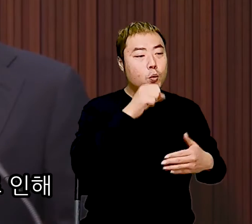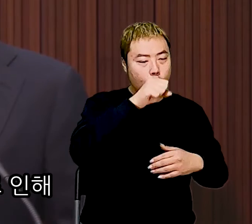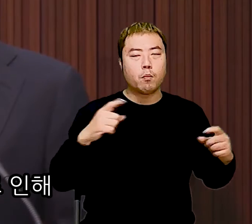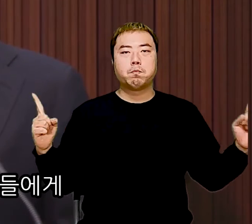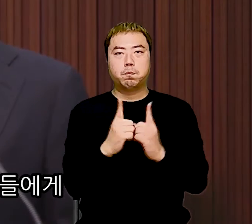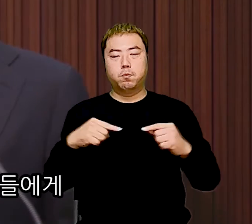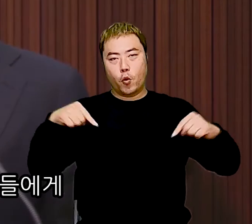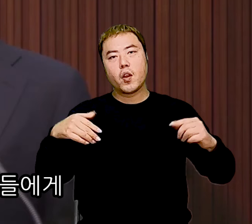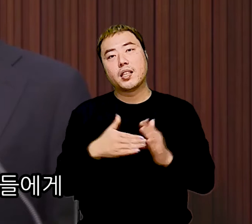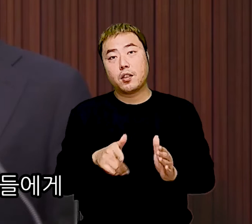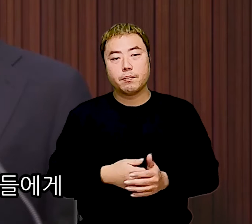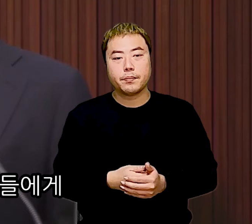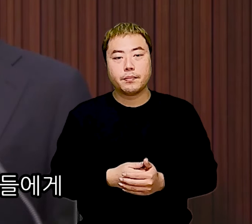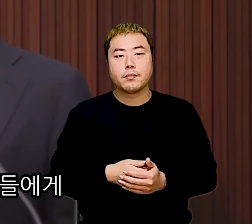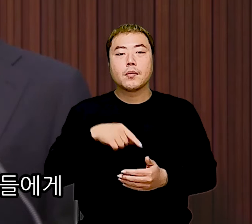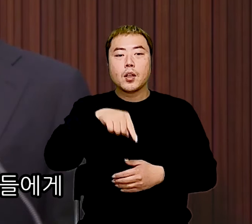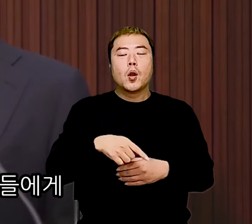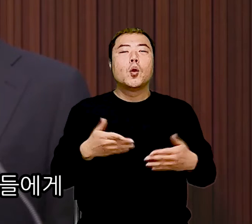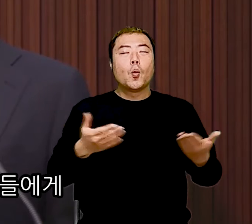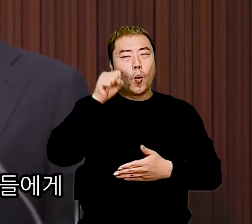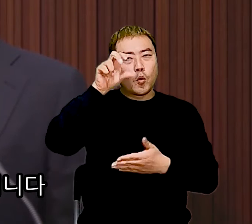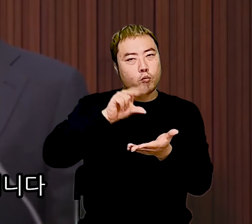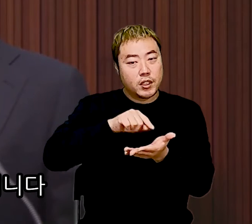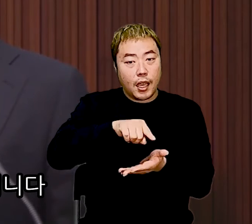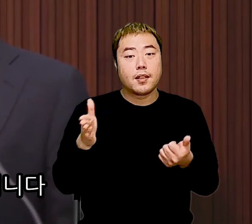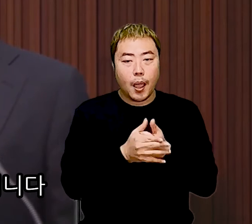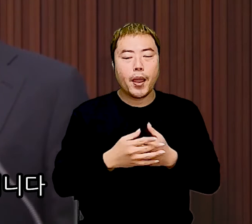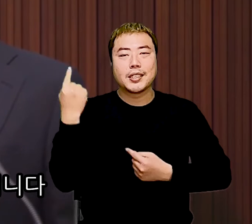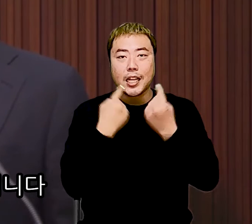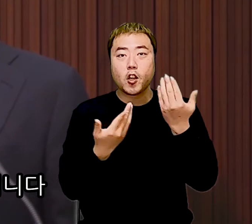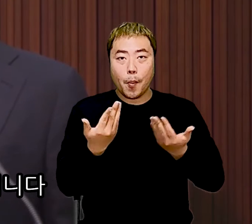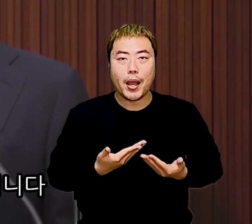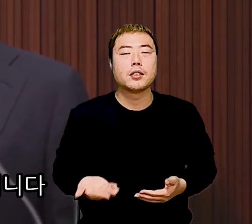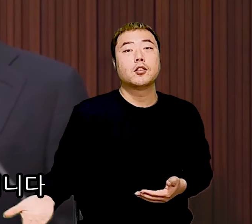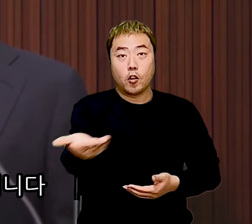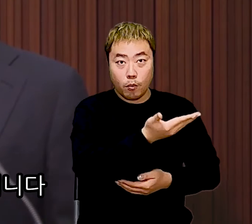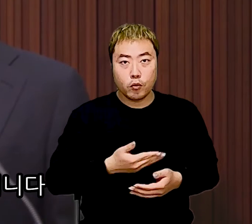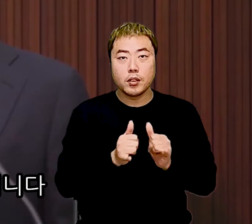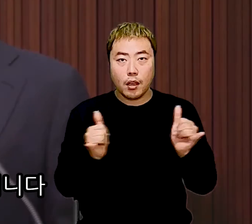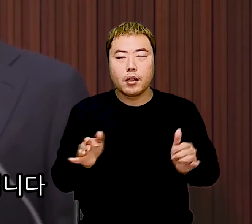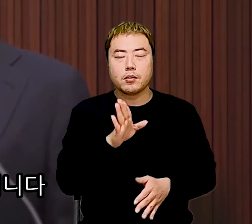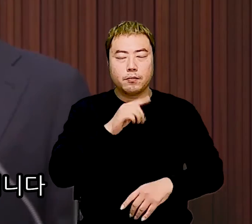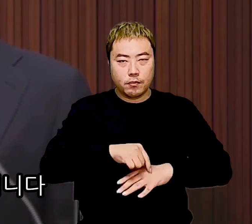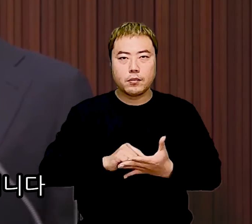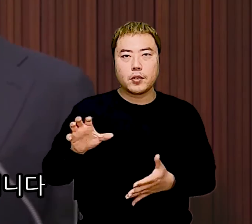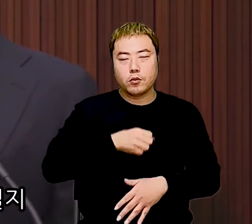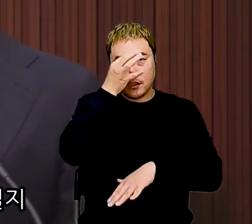인해 상처를 입은 모든 분들에게 진심으로